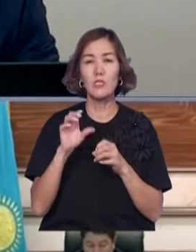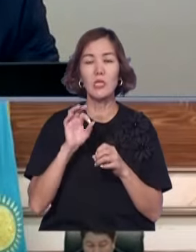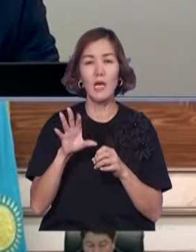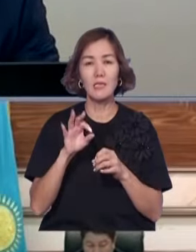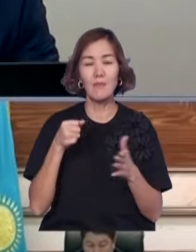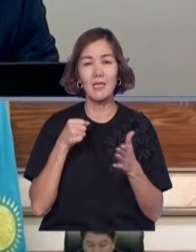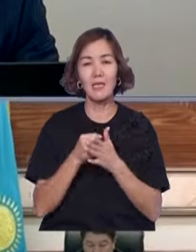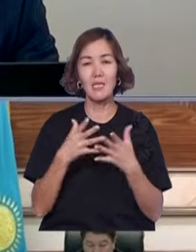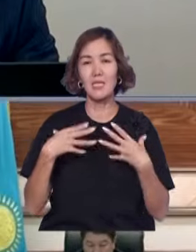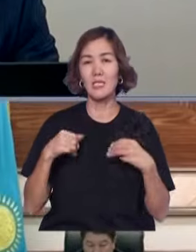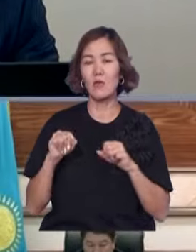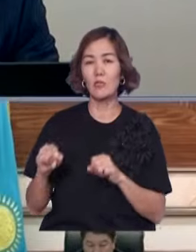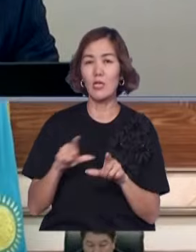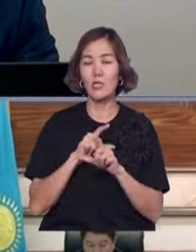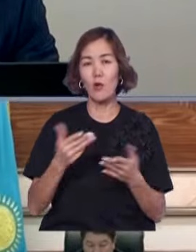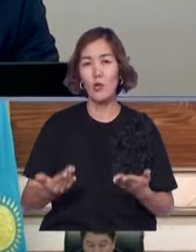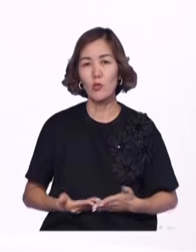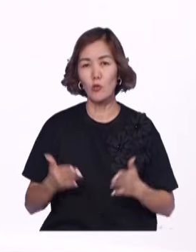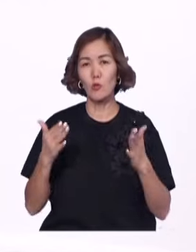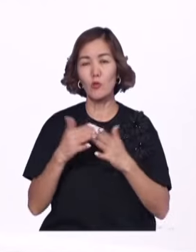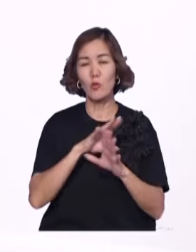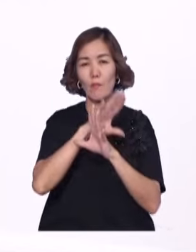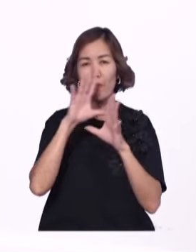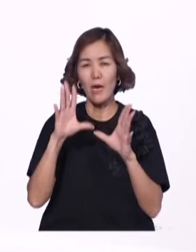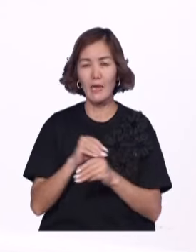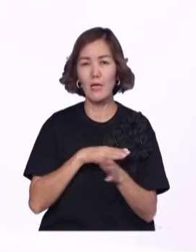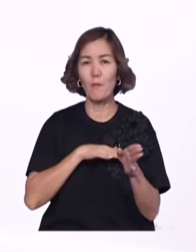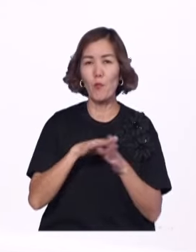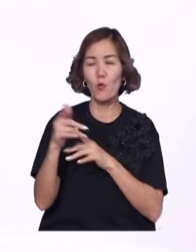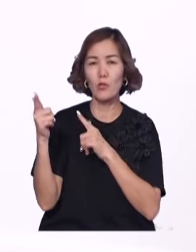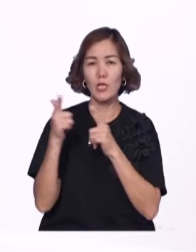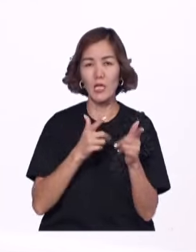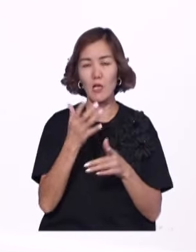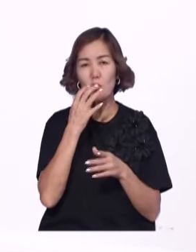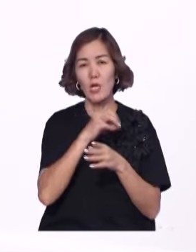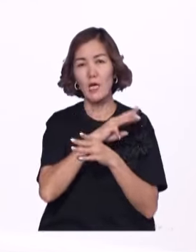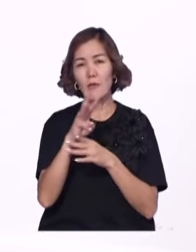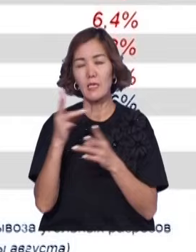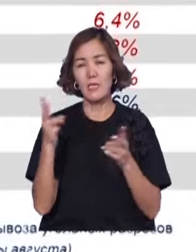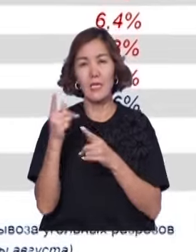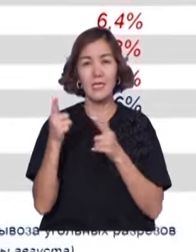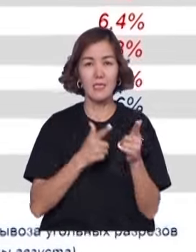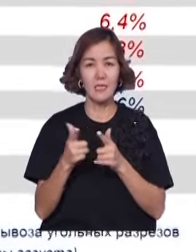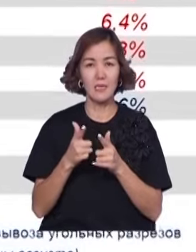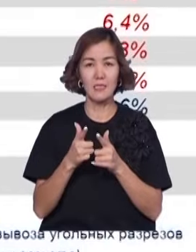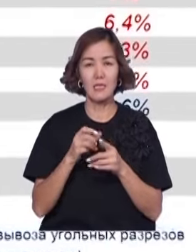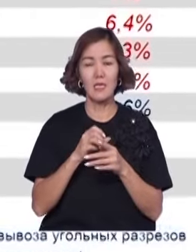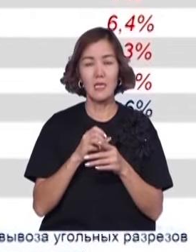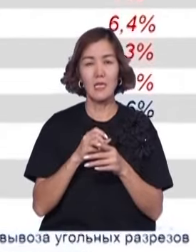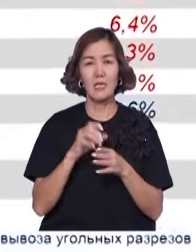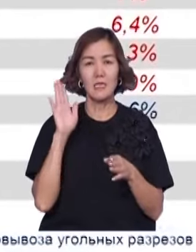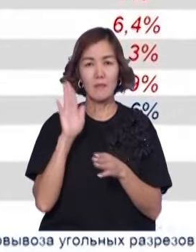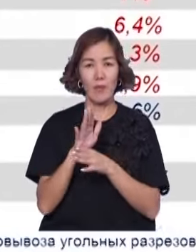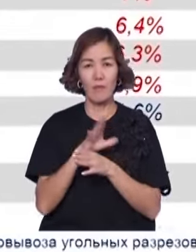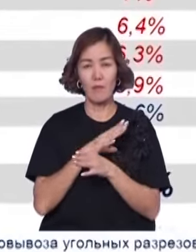дейін денсаулық сақтау тұрғын үй, коммуналдық шаруашылық және тұрғын үй қоры нысандарының әзір болуын қамтамасыз етсін